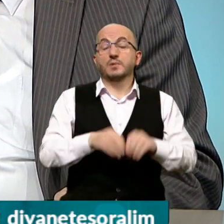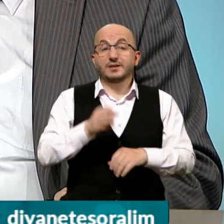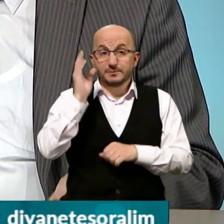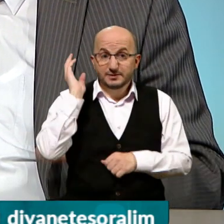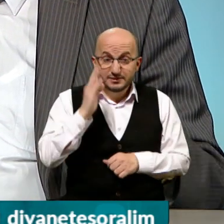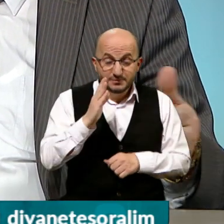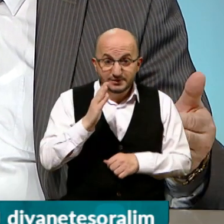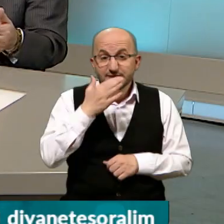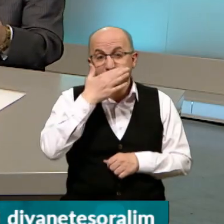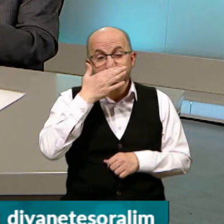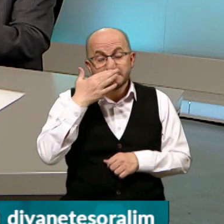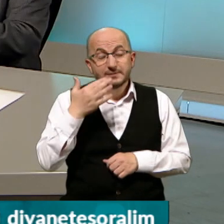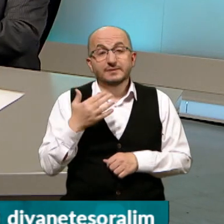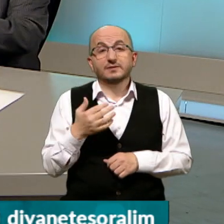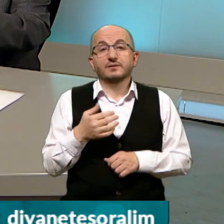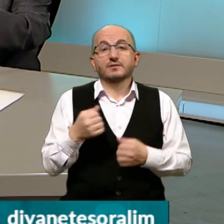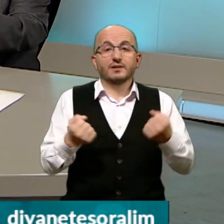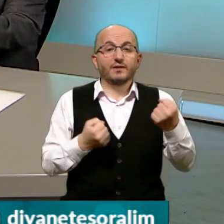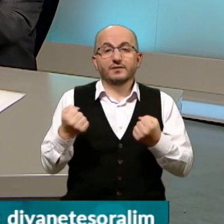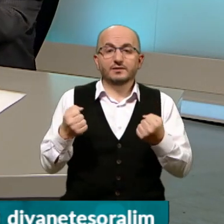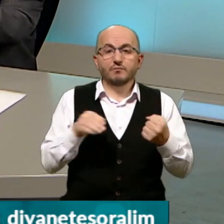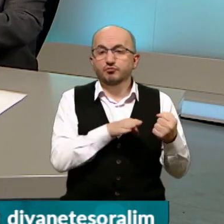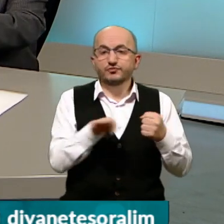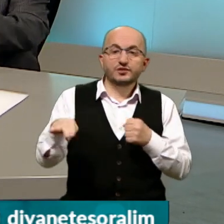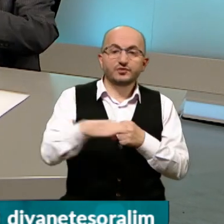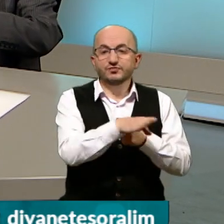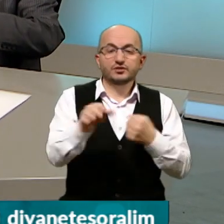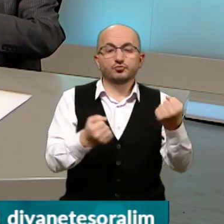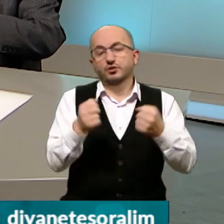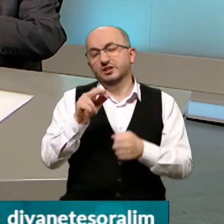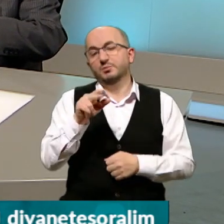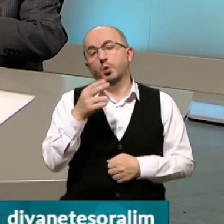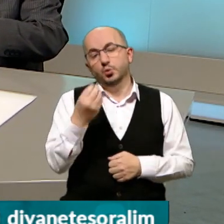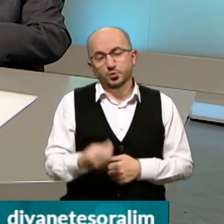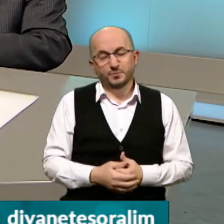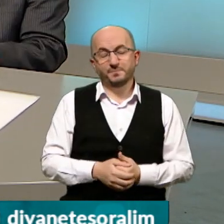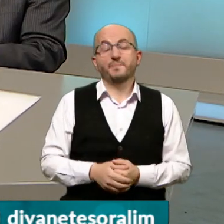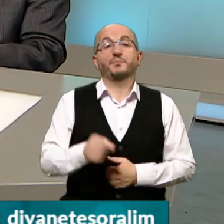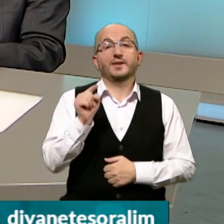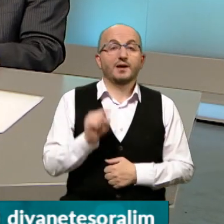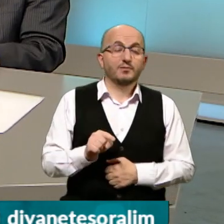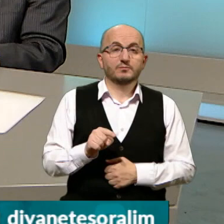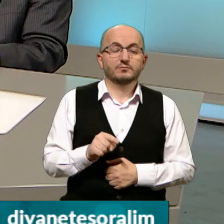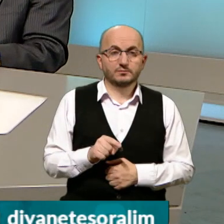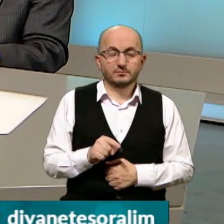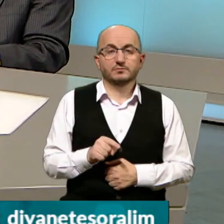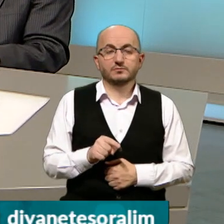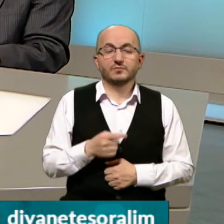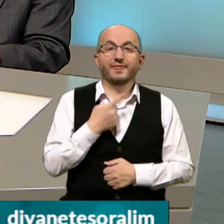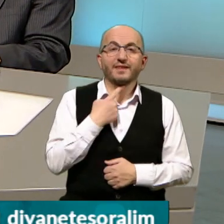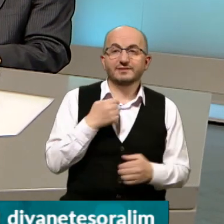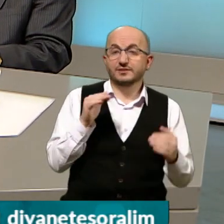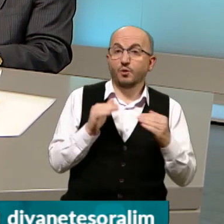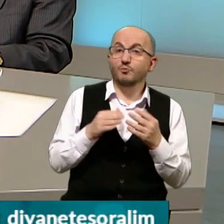gitmesi adeta Tabiri caizse mı seçeceksin şoföre benzer bu TL He ve